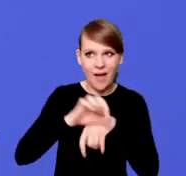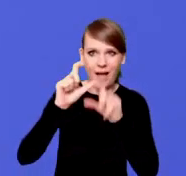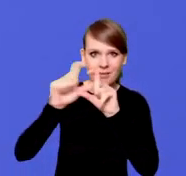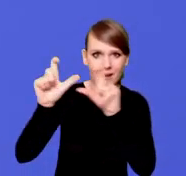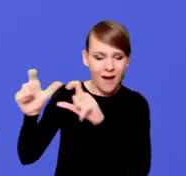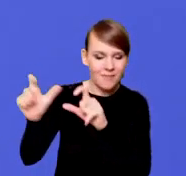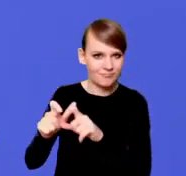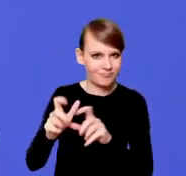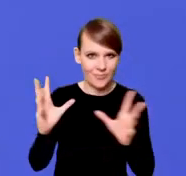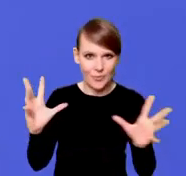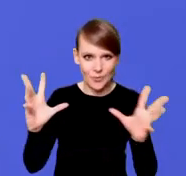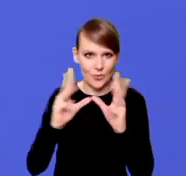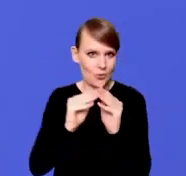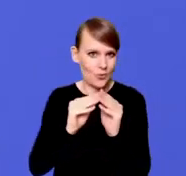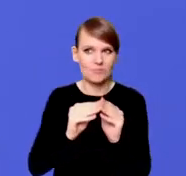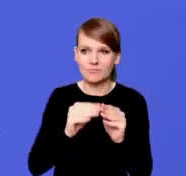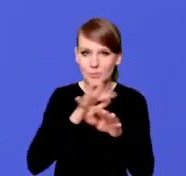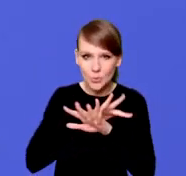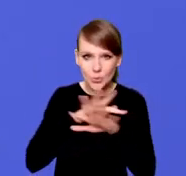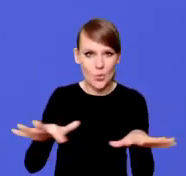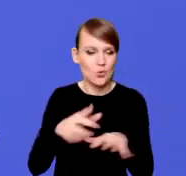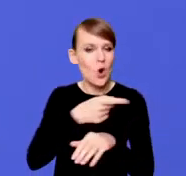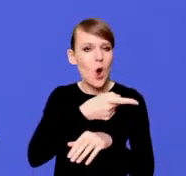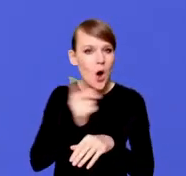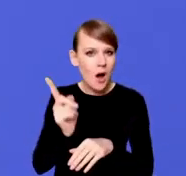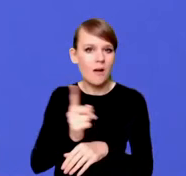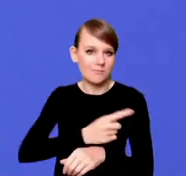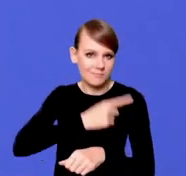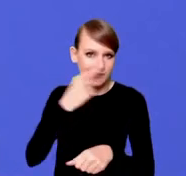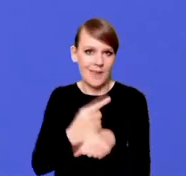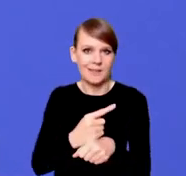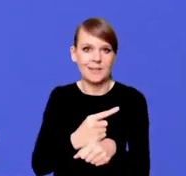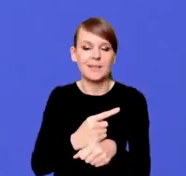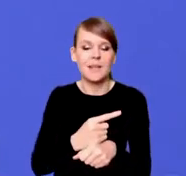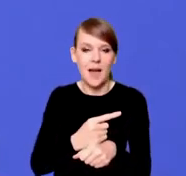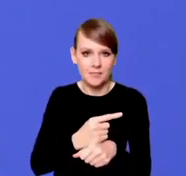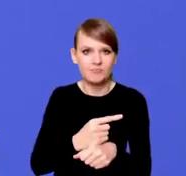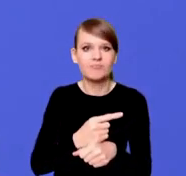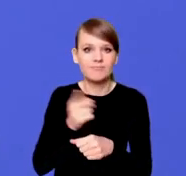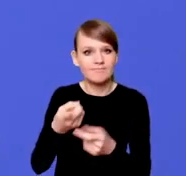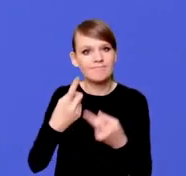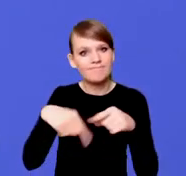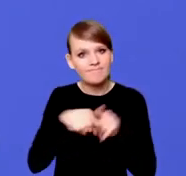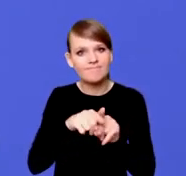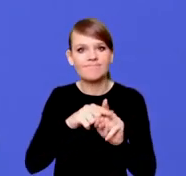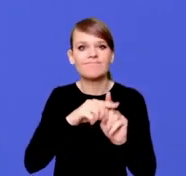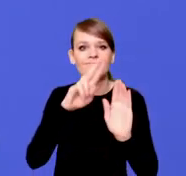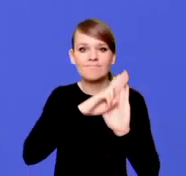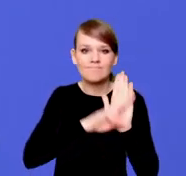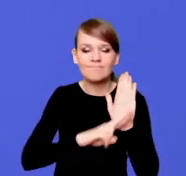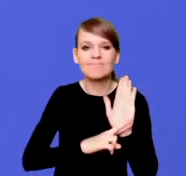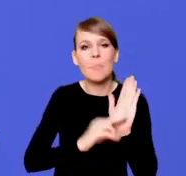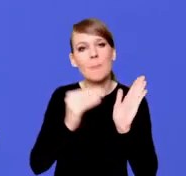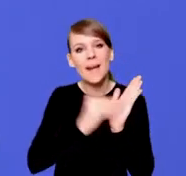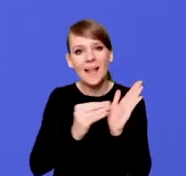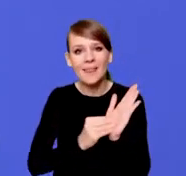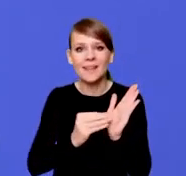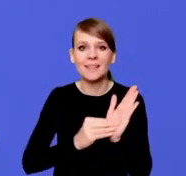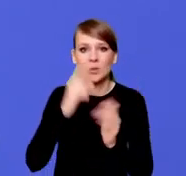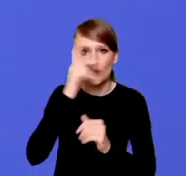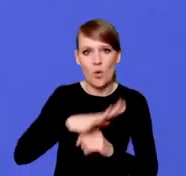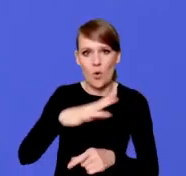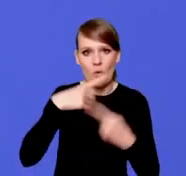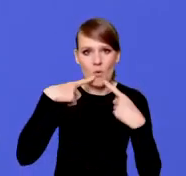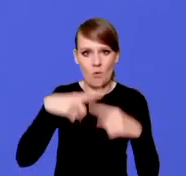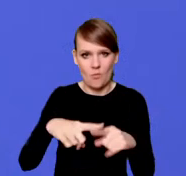które zobowiązały się do tego, żeby wdrażać praktyki społecznej odpowiedzialności uczelni. Ta liczba też